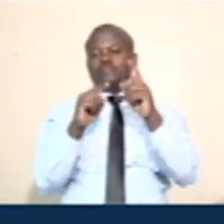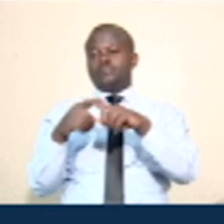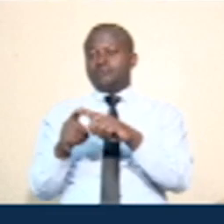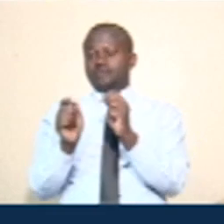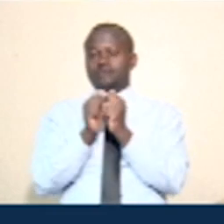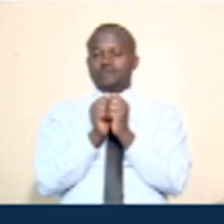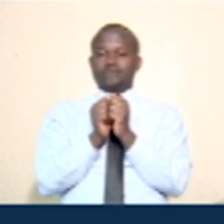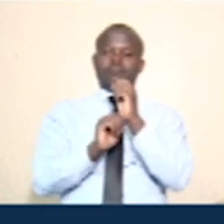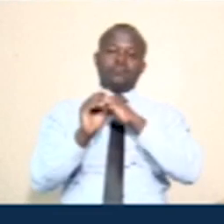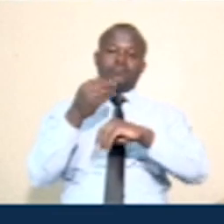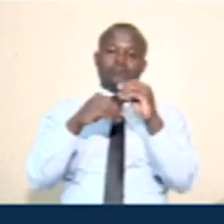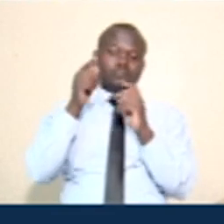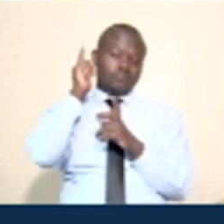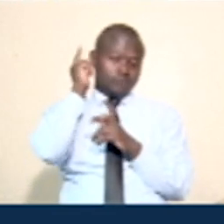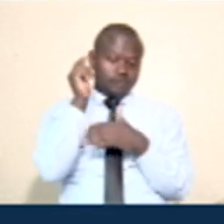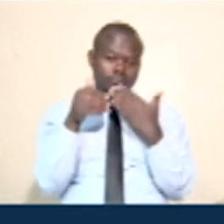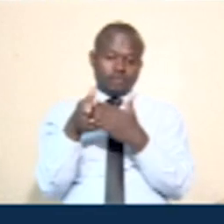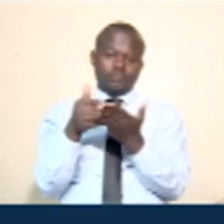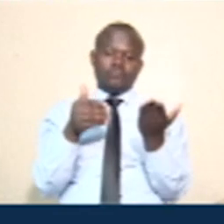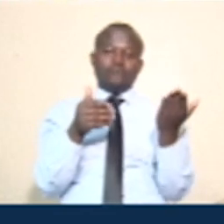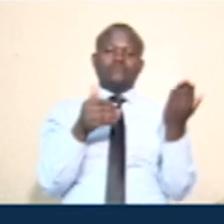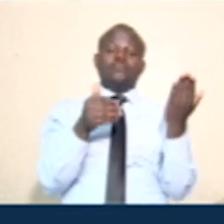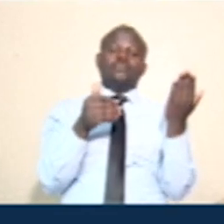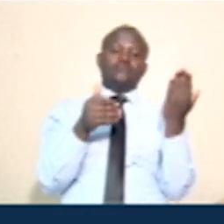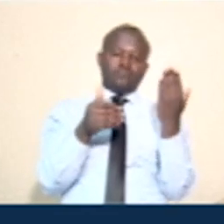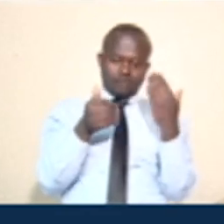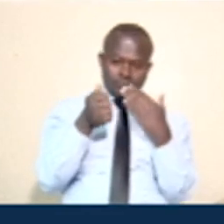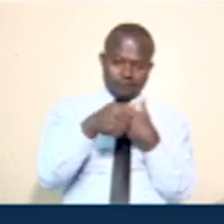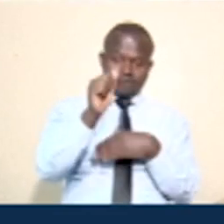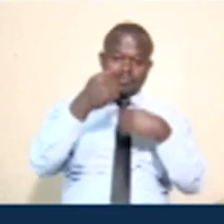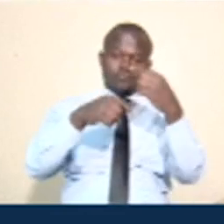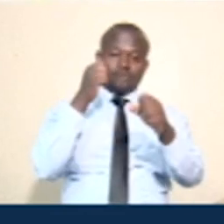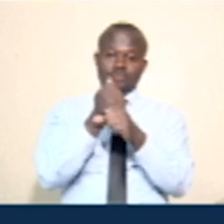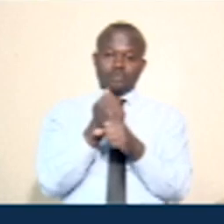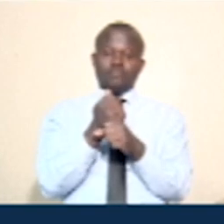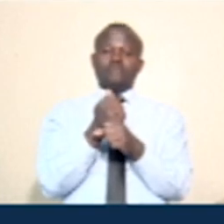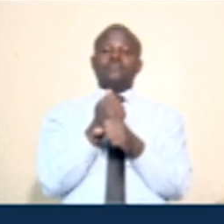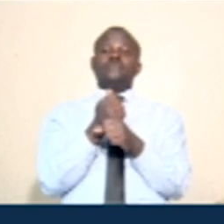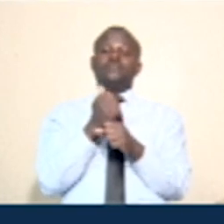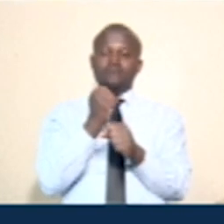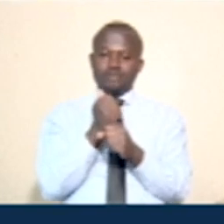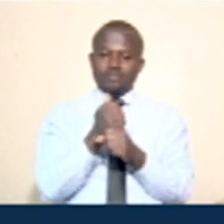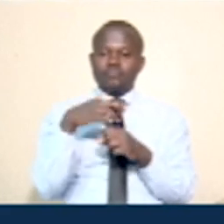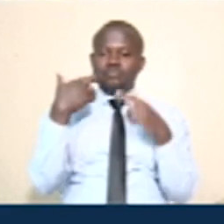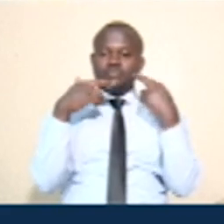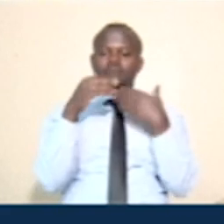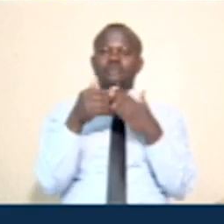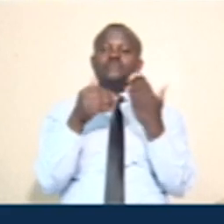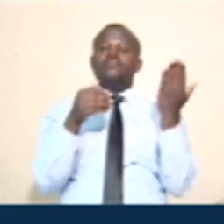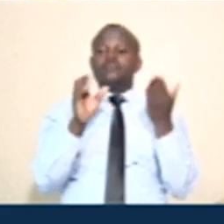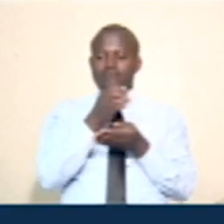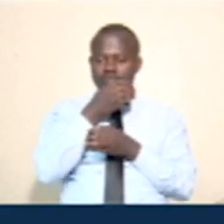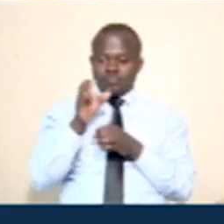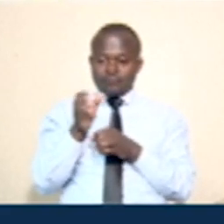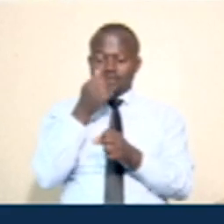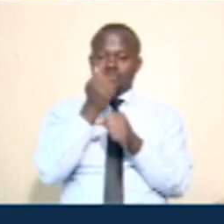bitandukanye abacuruza za telefone abungabo baba bagikora abacuruza za restaurant ndetse n'utubari